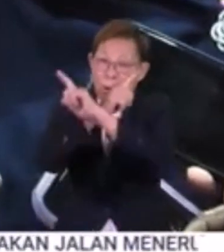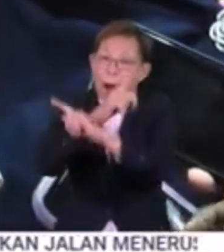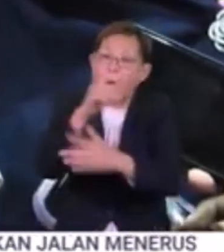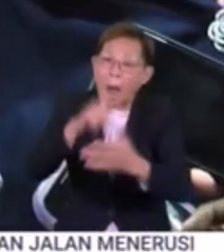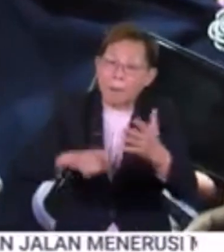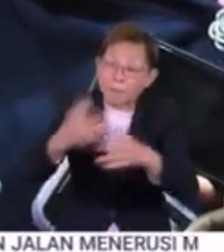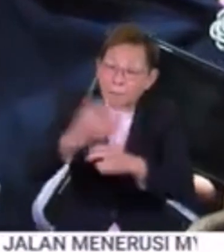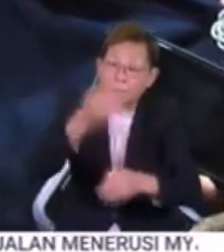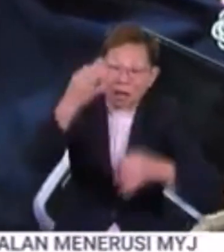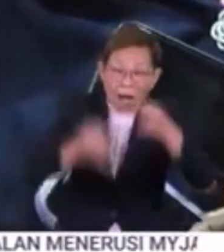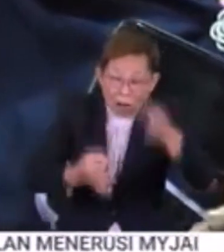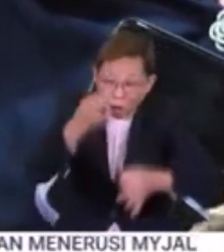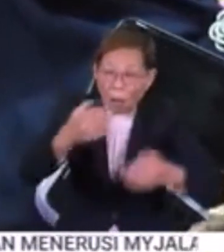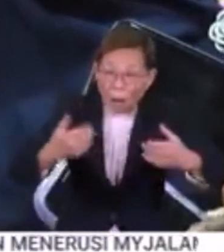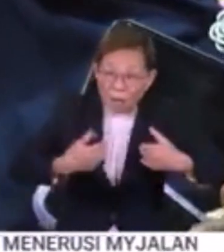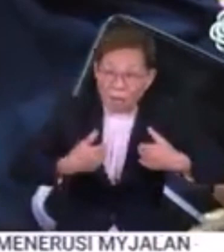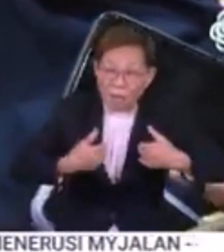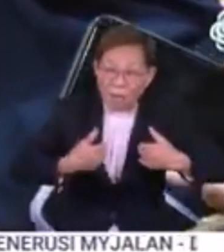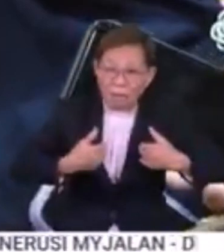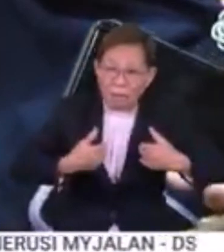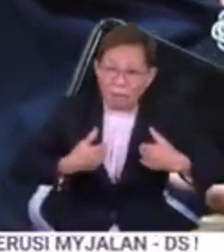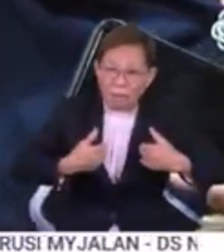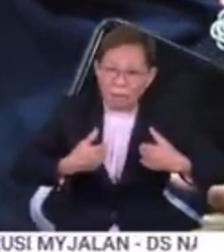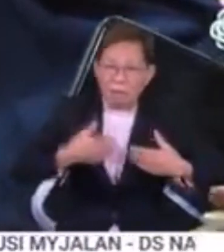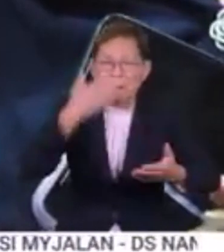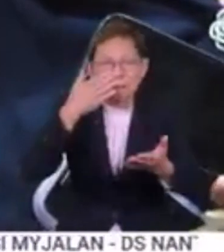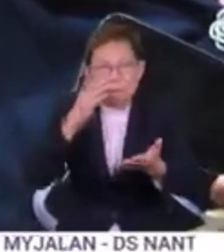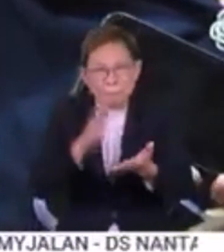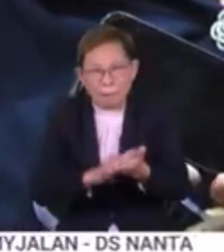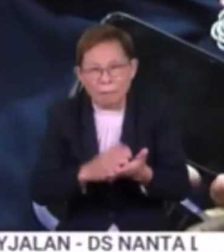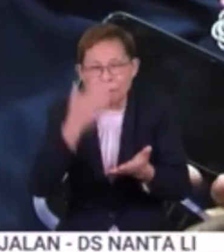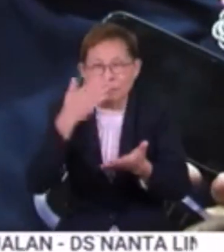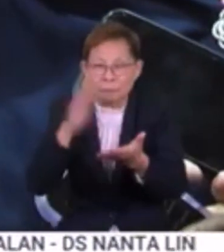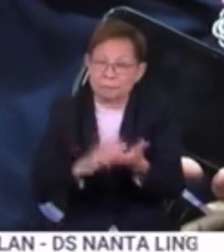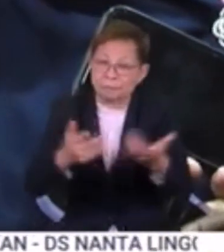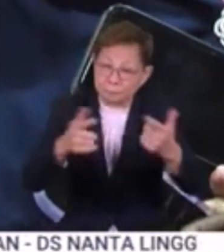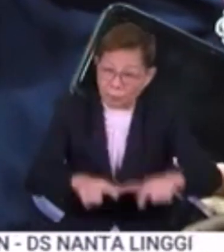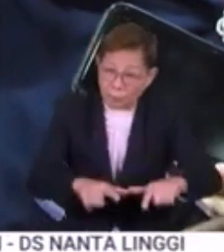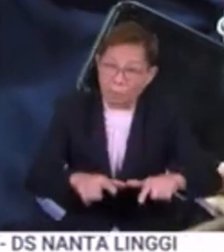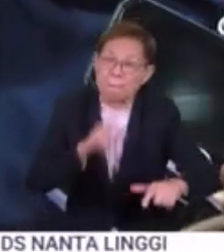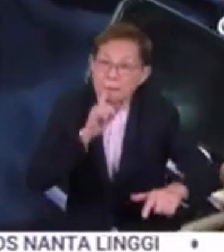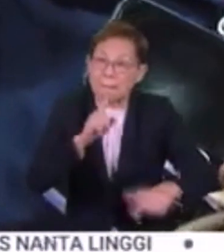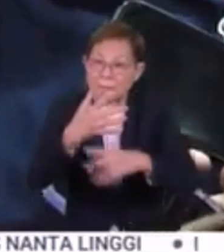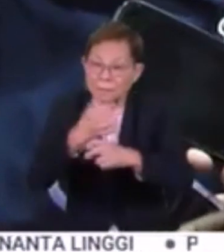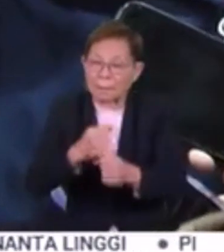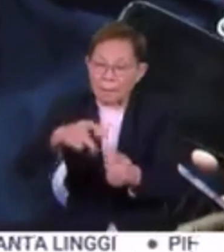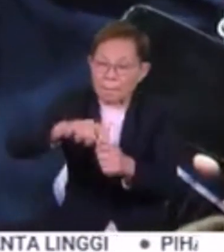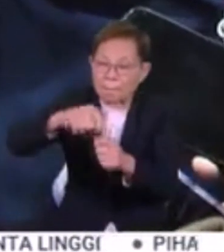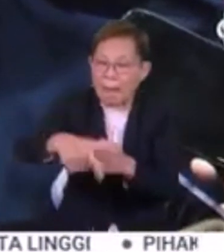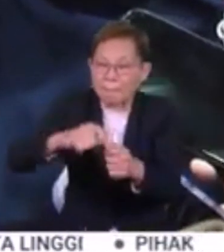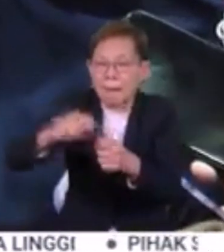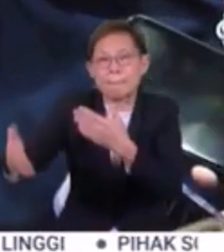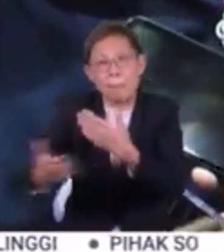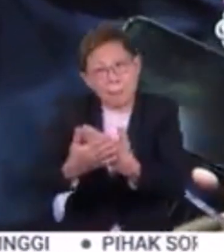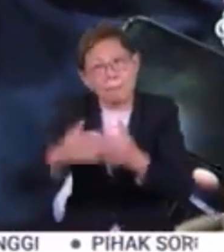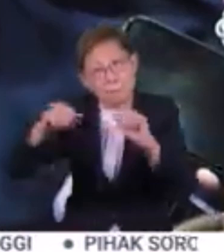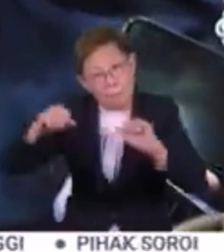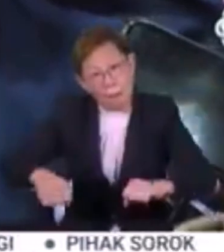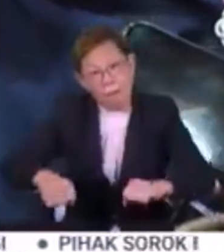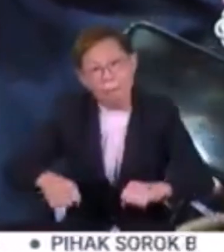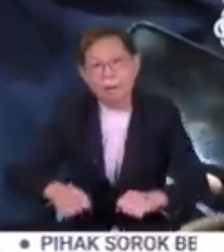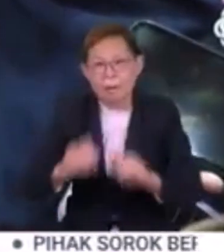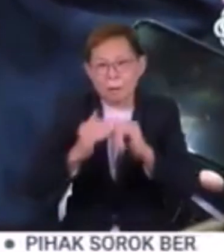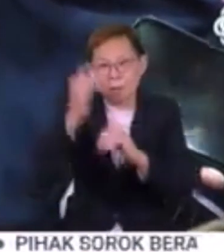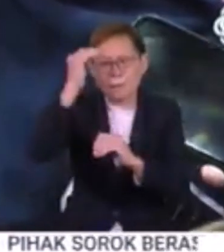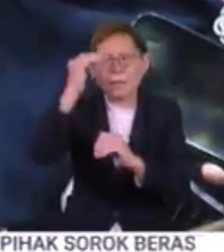yang didapat kalau ada kebalangan atau kehilangan apa semua tu memang dapat bayaran baliklah